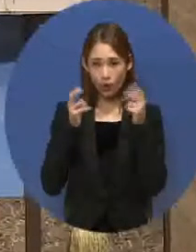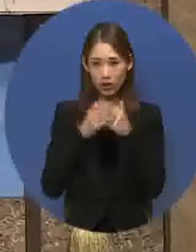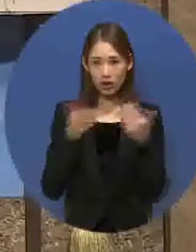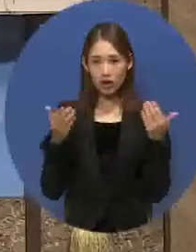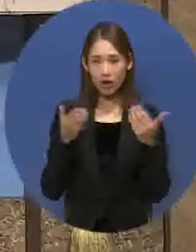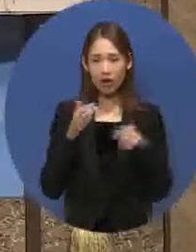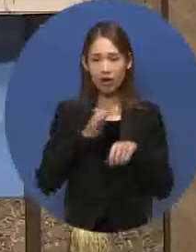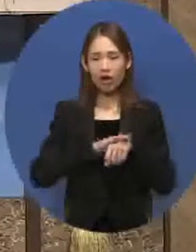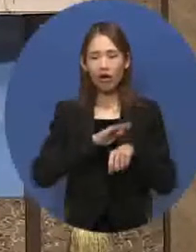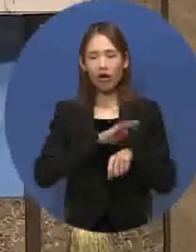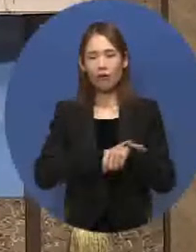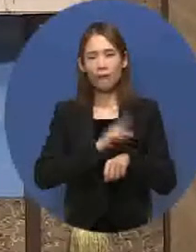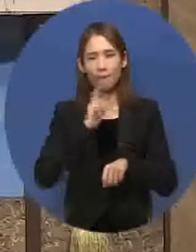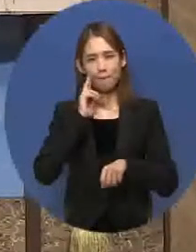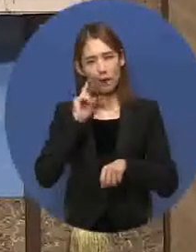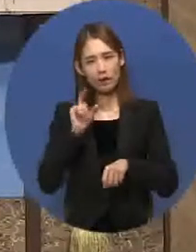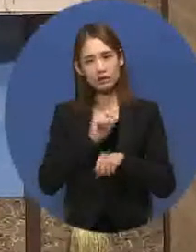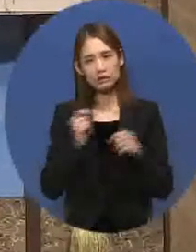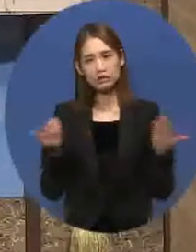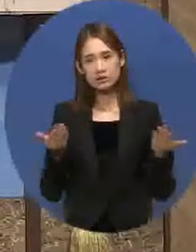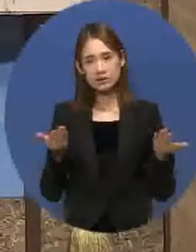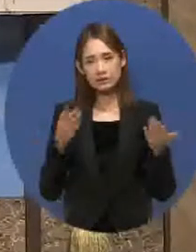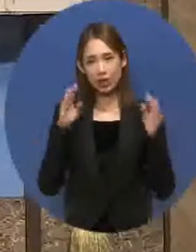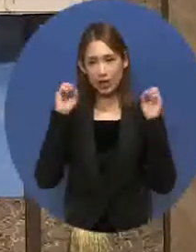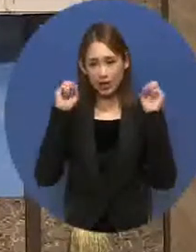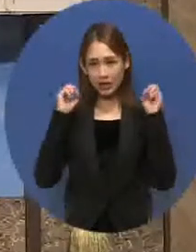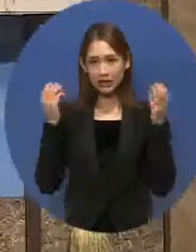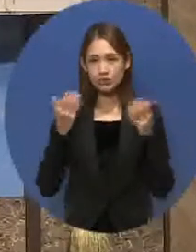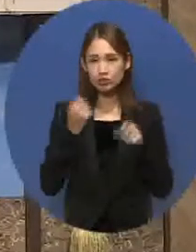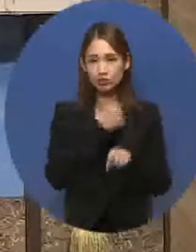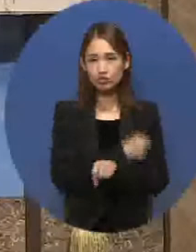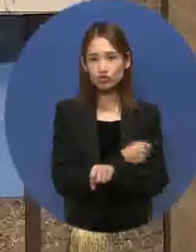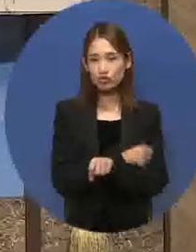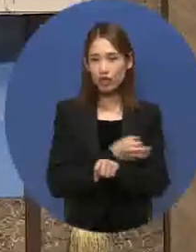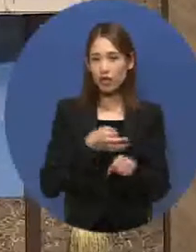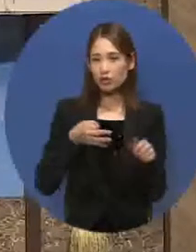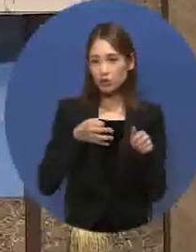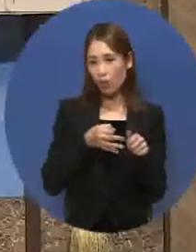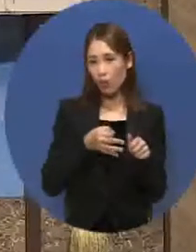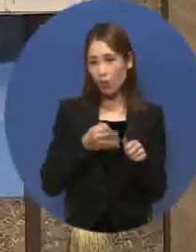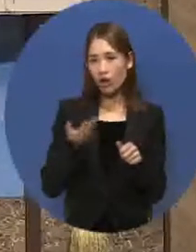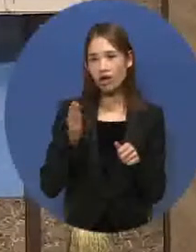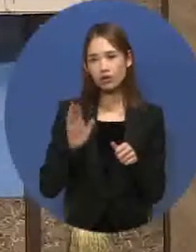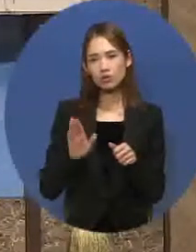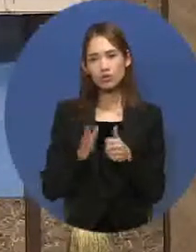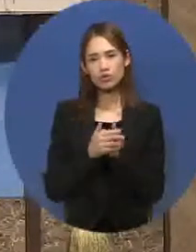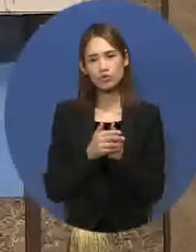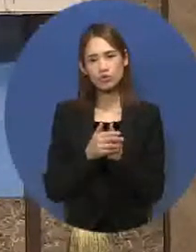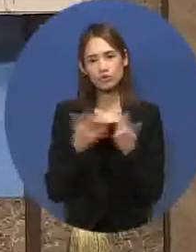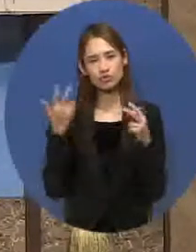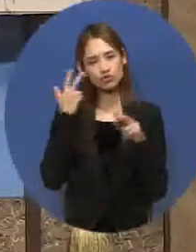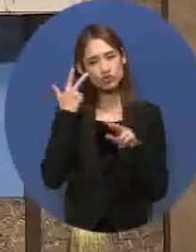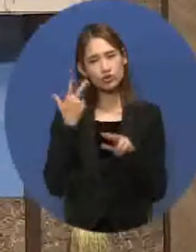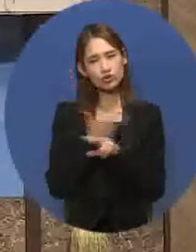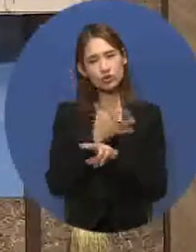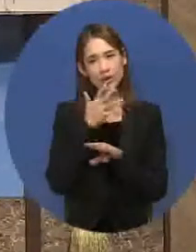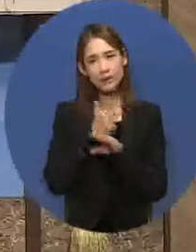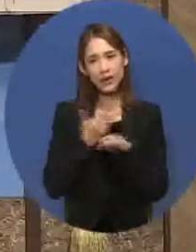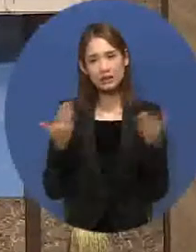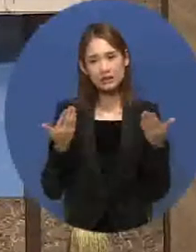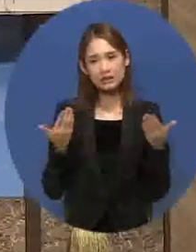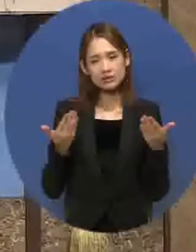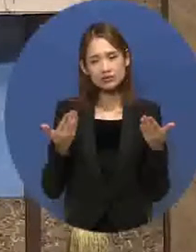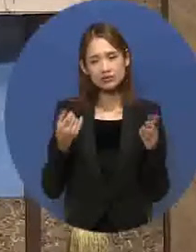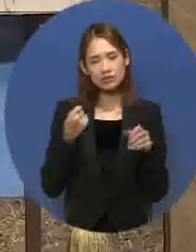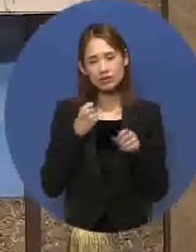업무가 가중해서 특별 근무를 하고 수당을 많이 준다 하더라도 네. 주말에는 근무에 응하지를 않는